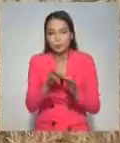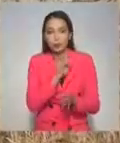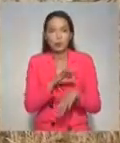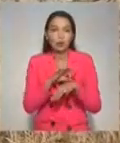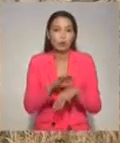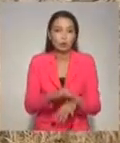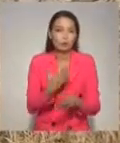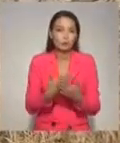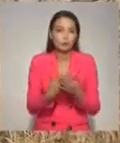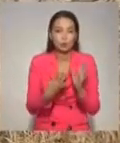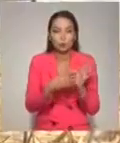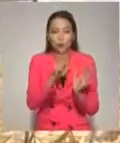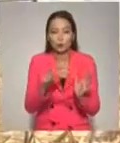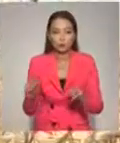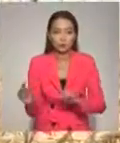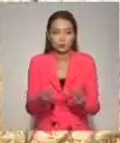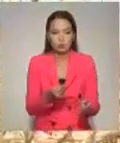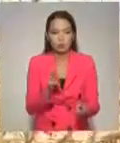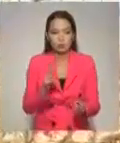жатыр. Күдікті ретінде 9 адам ұсталды.